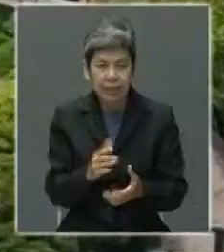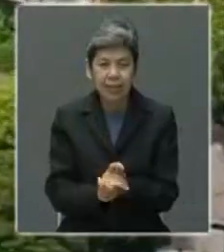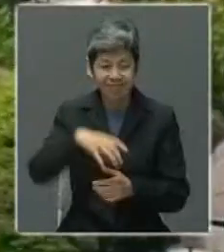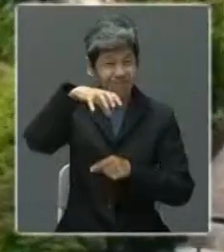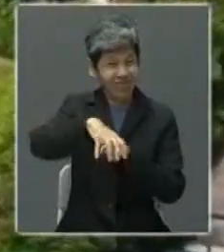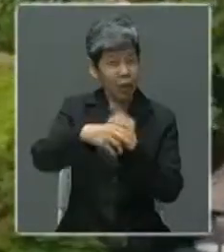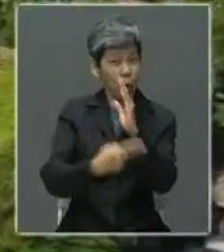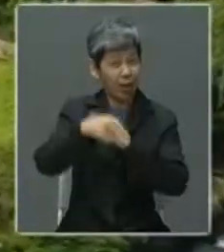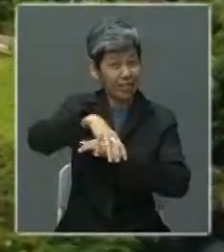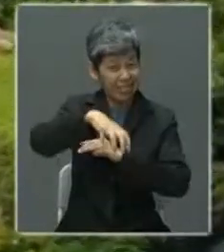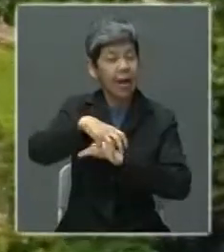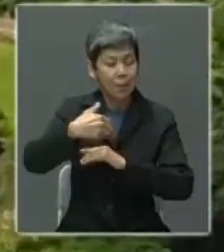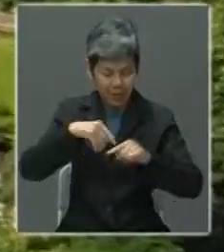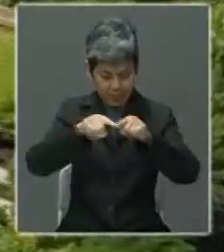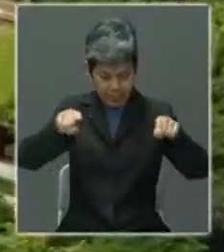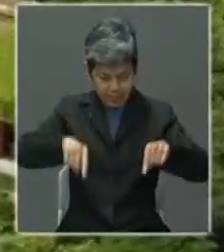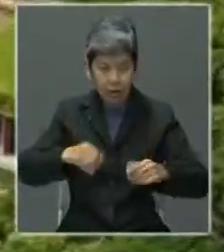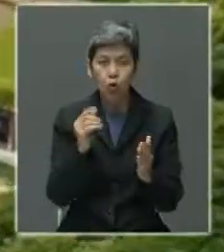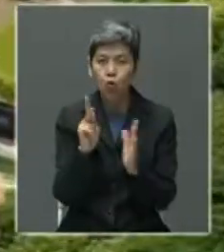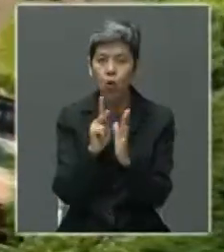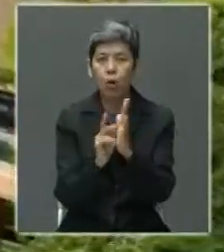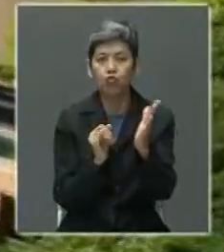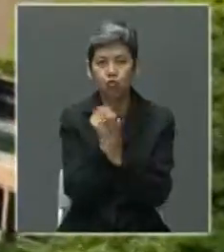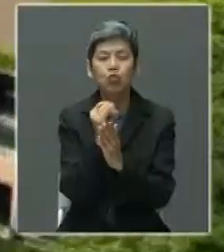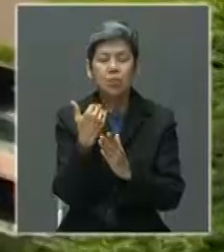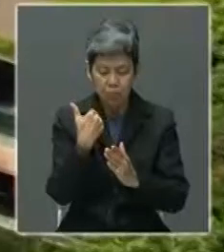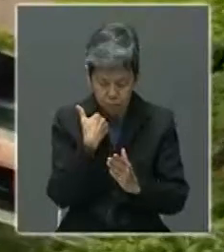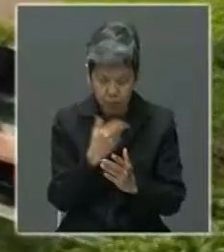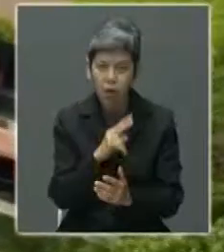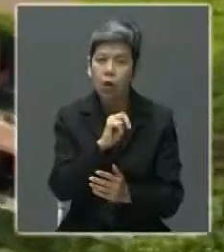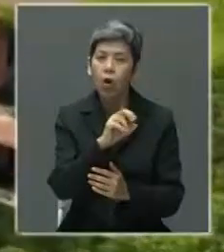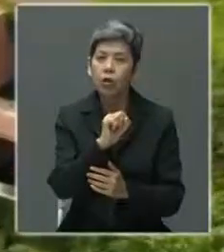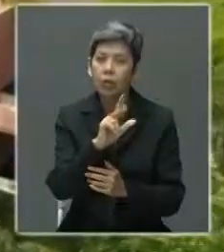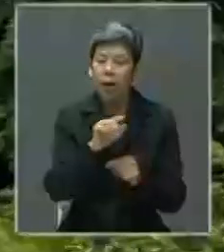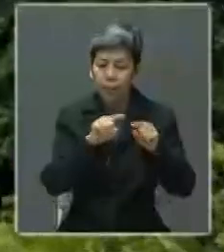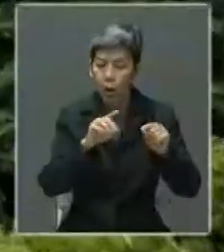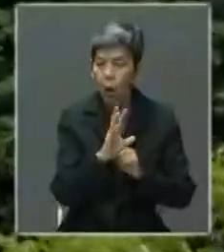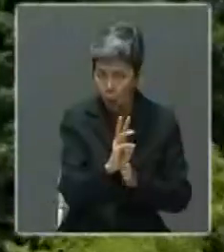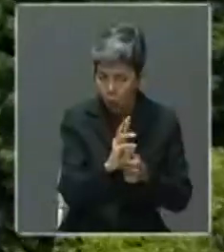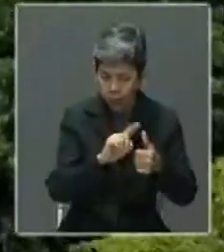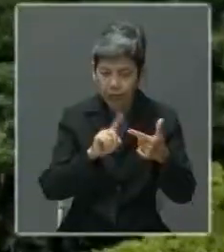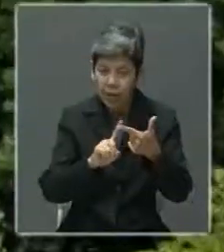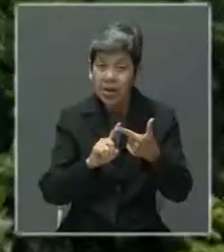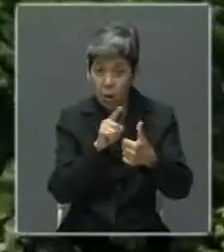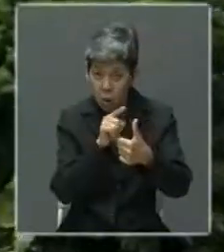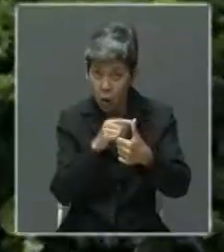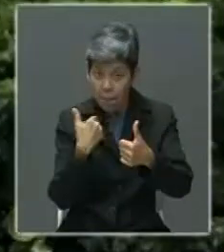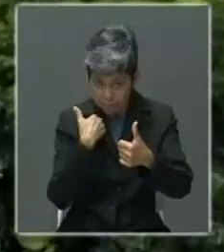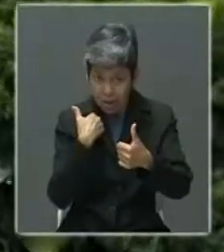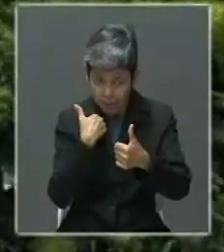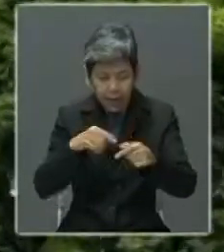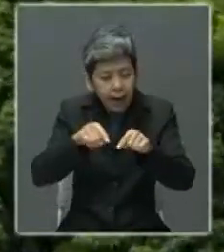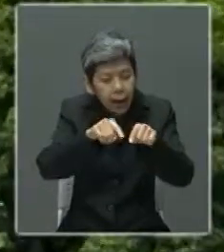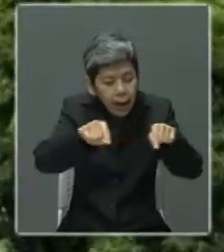งของโรงแรมนั้นมีเอกสารสิทธิ์ถูกต้องประกอบด้วยนส.3จำนวน6แปลงในจำนวนนั้นนะครับยังมีแปลง